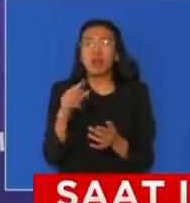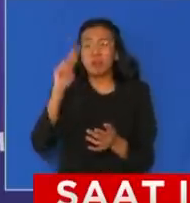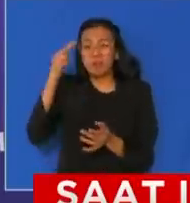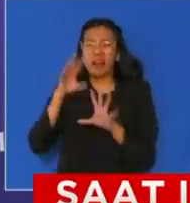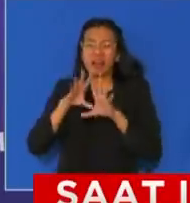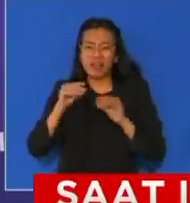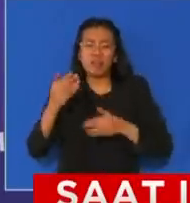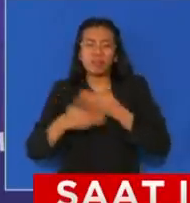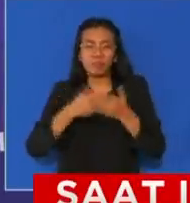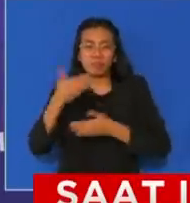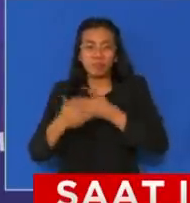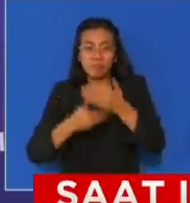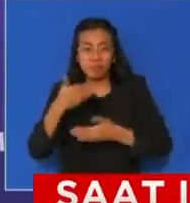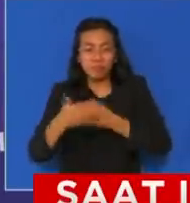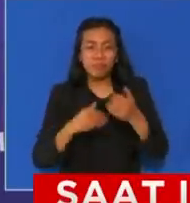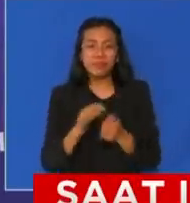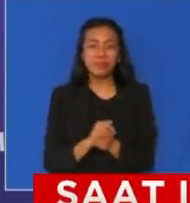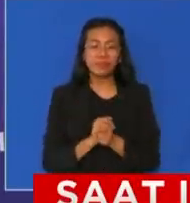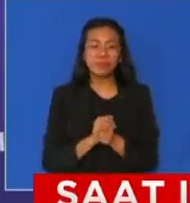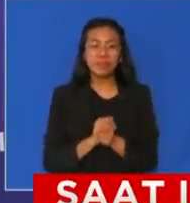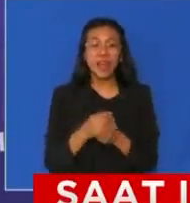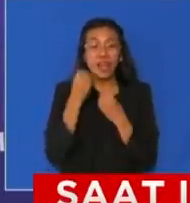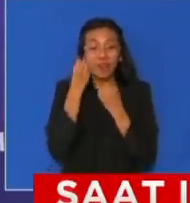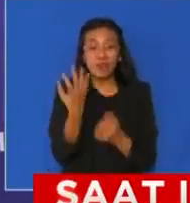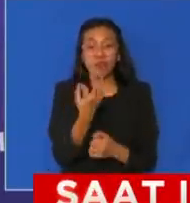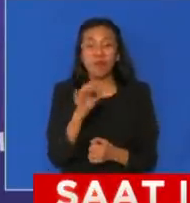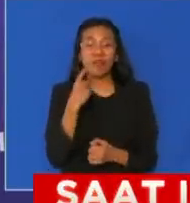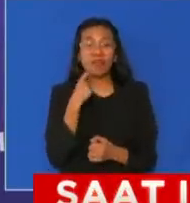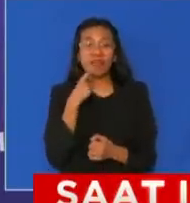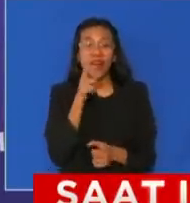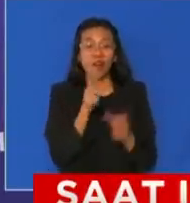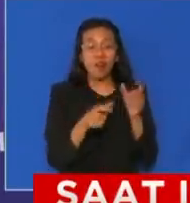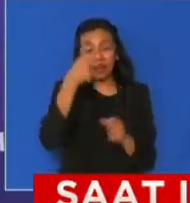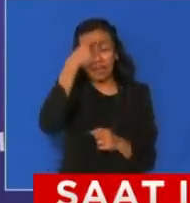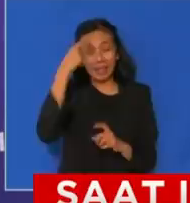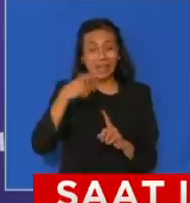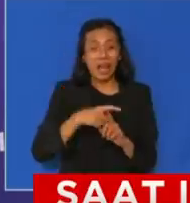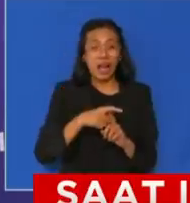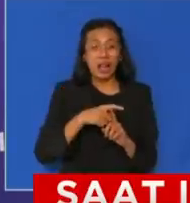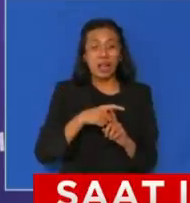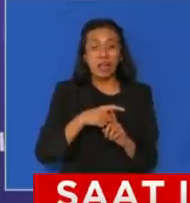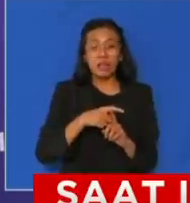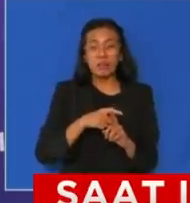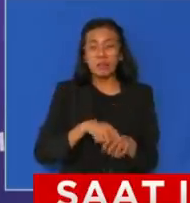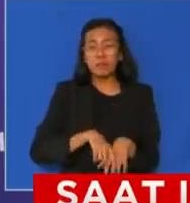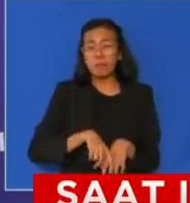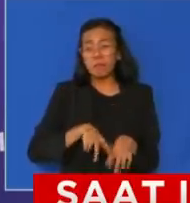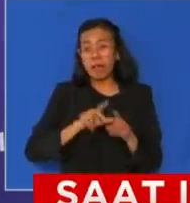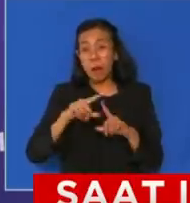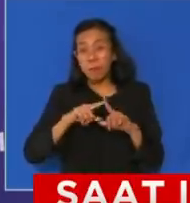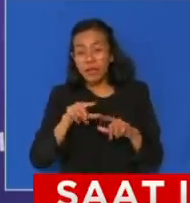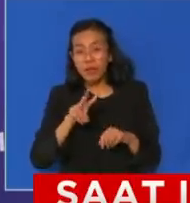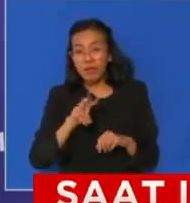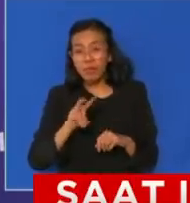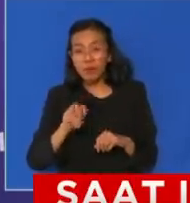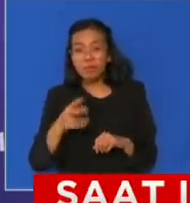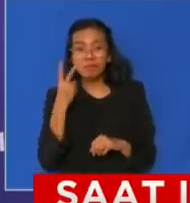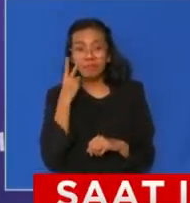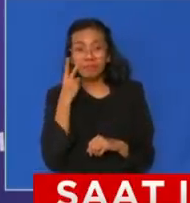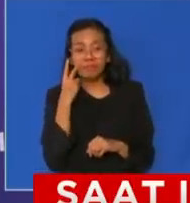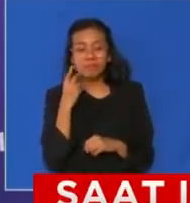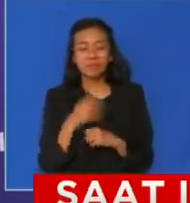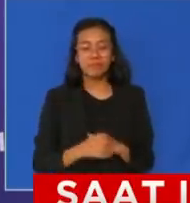Hai data yang kita update pada tanggal 18 April hari ini pada pukul 1200 adalah sebagai